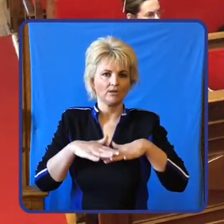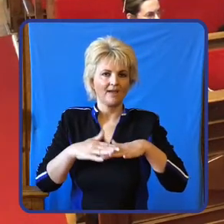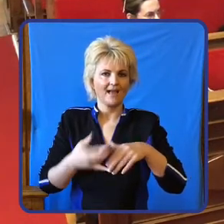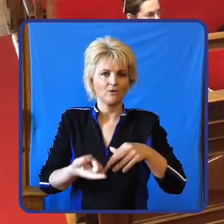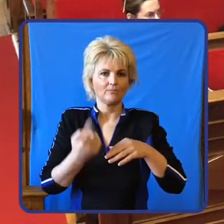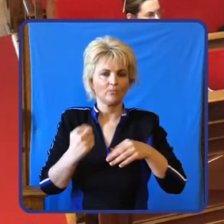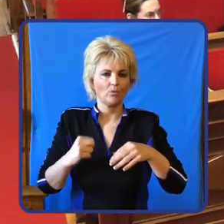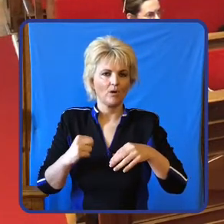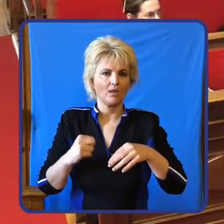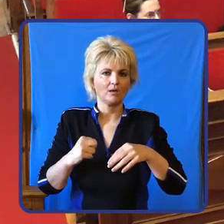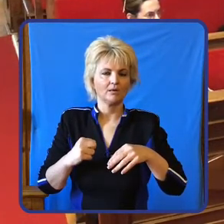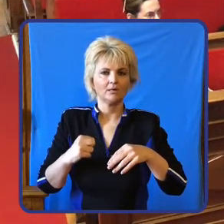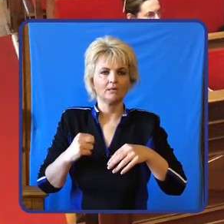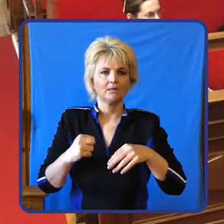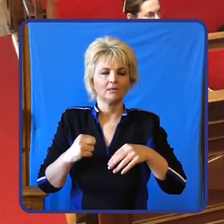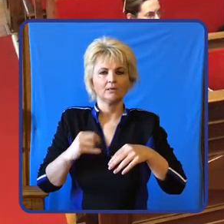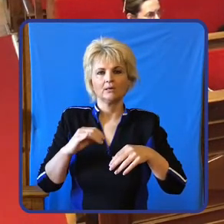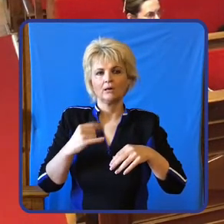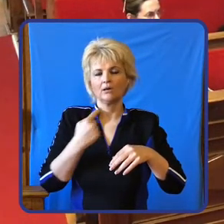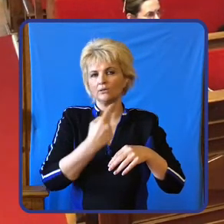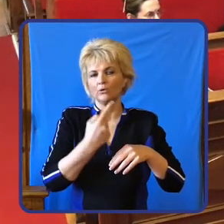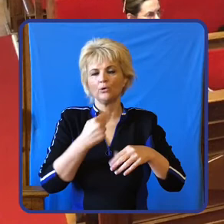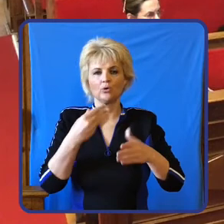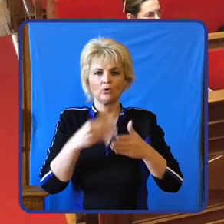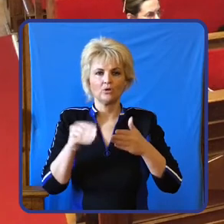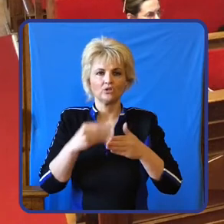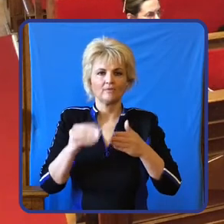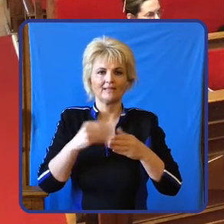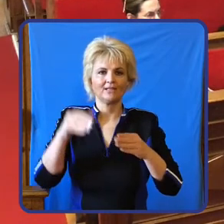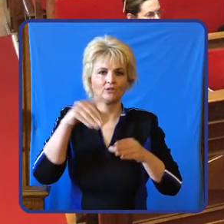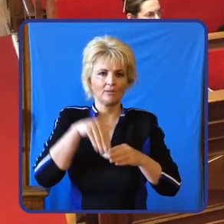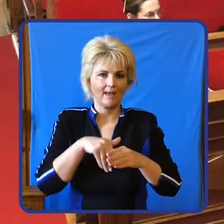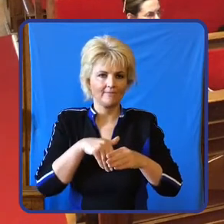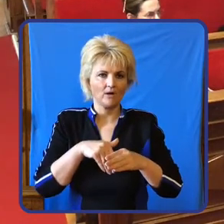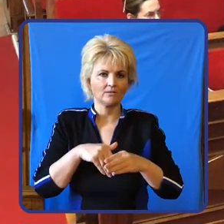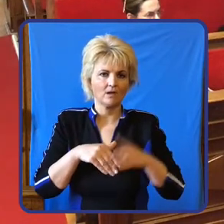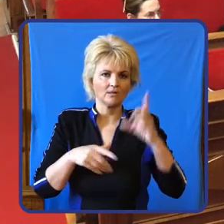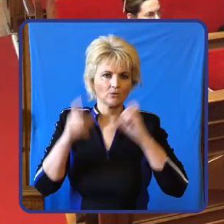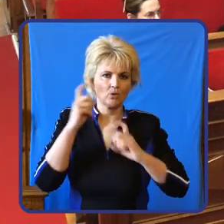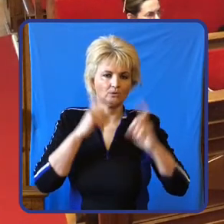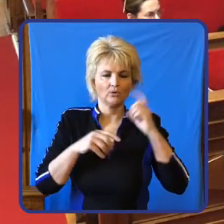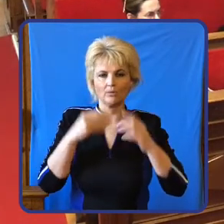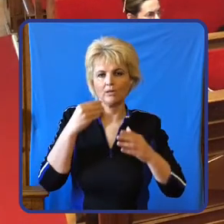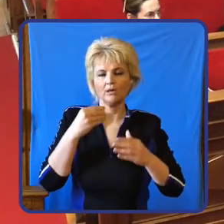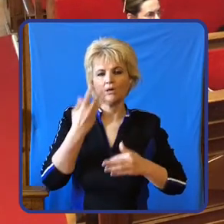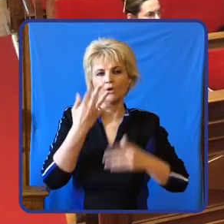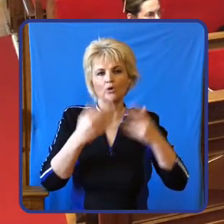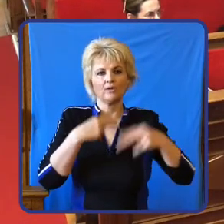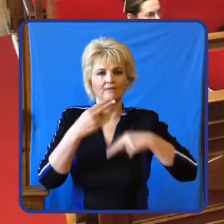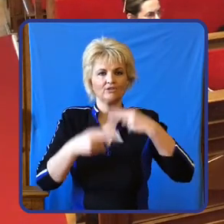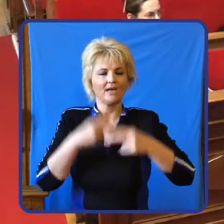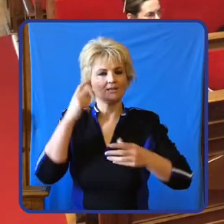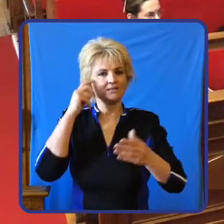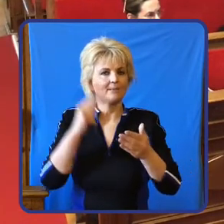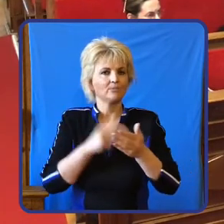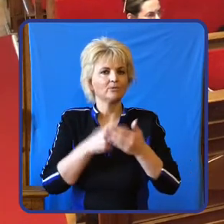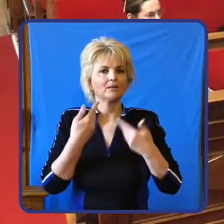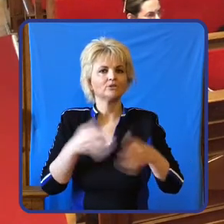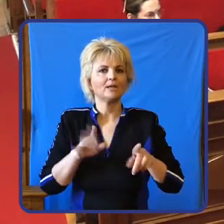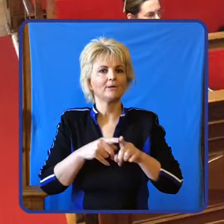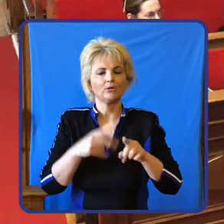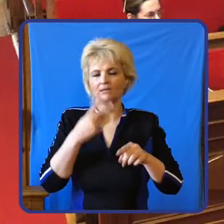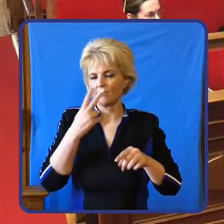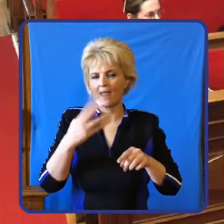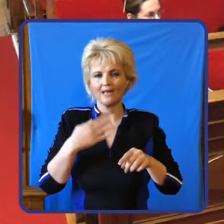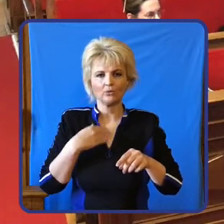maradványokból megvan az önök költségvetésében. Azt gondolom, hogy könyvvizsgálati szempontból semmi olyat nem